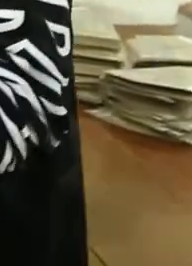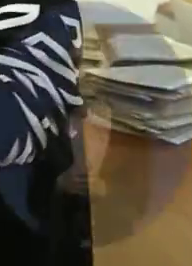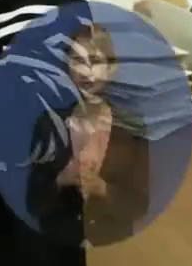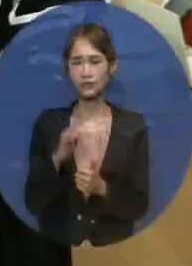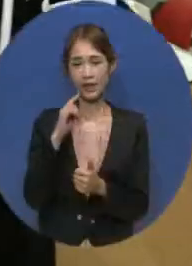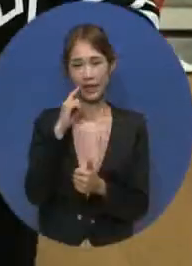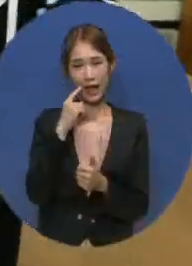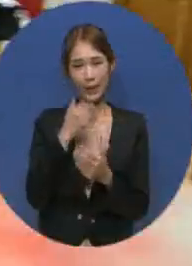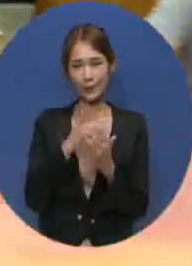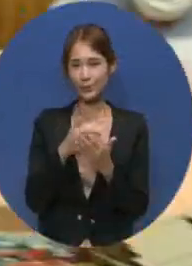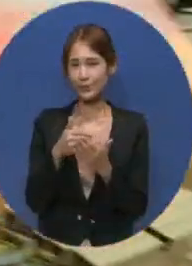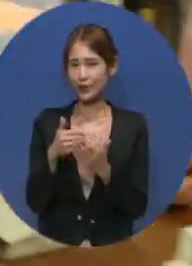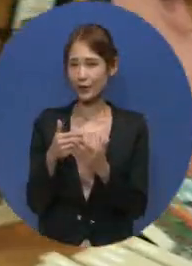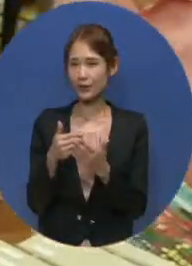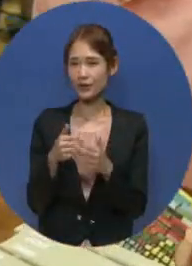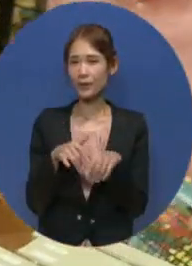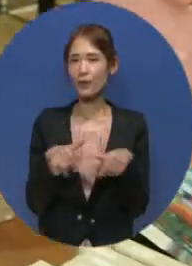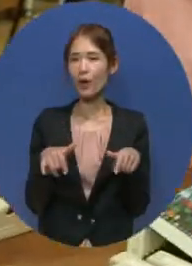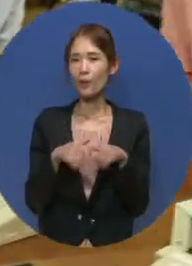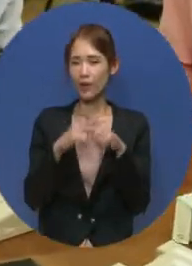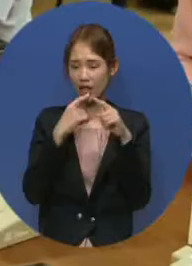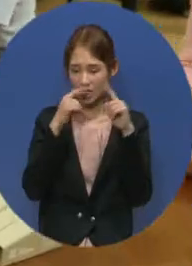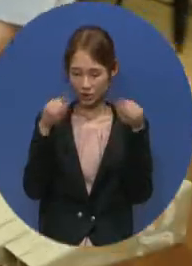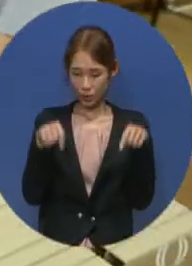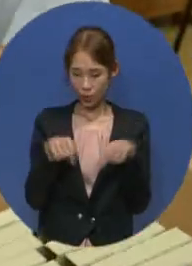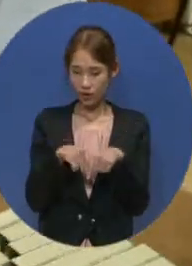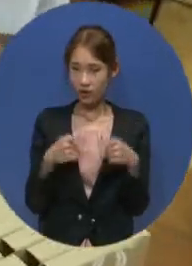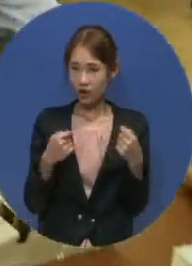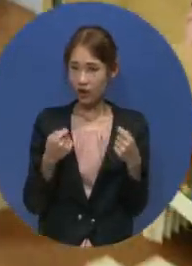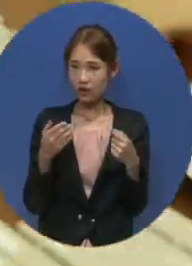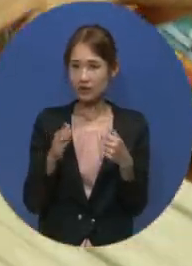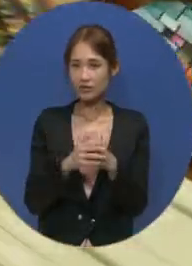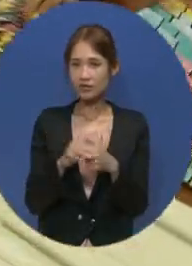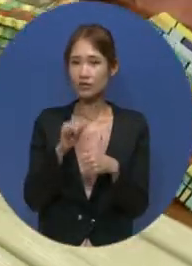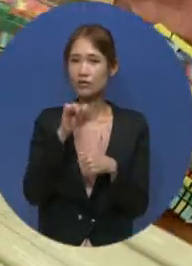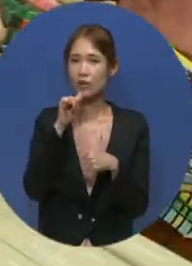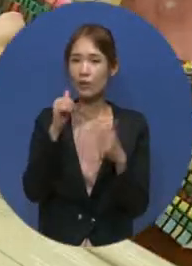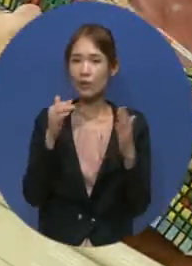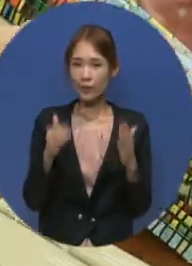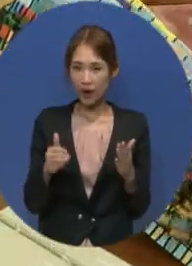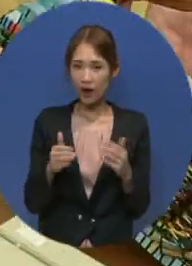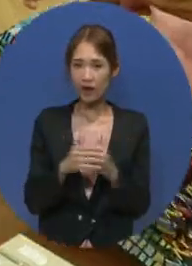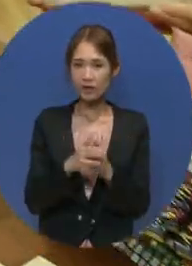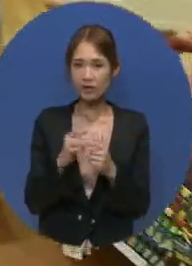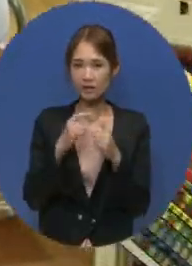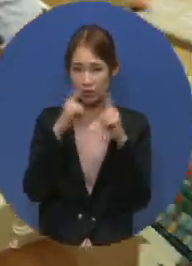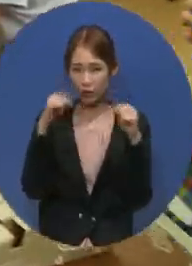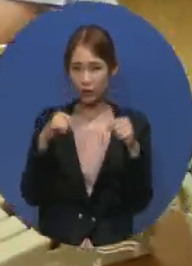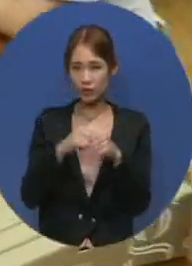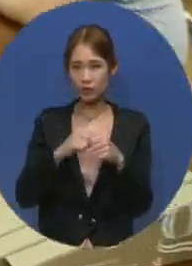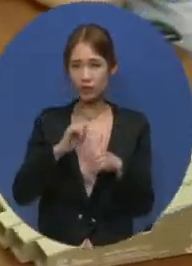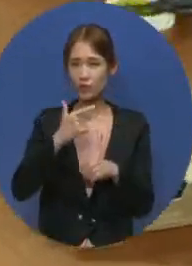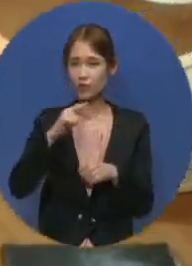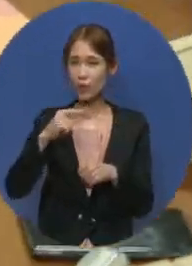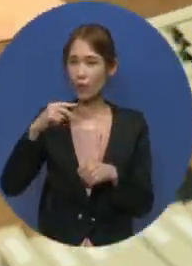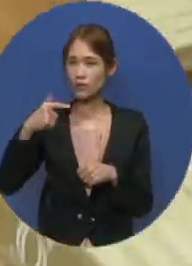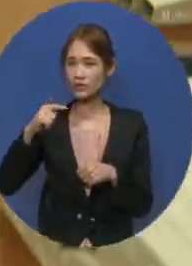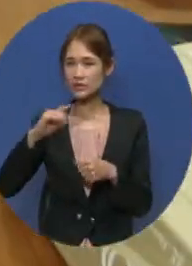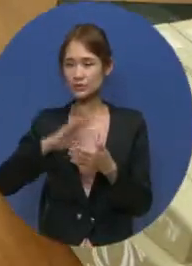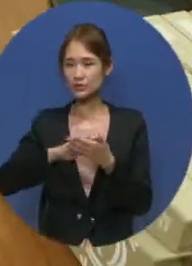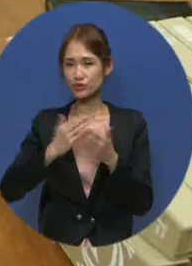예쁜 그림이 그려진 평범한 종이처럼 보이지만 5분도 채 걸리지 않아 이 종이는 노트북